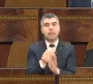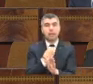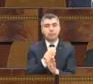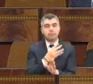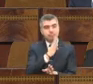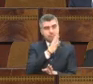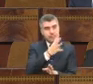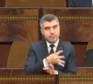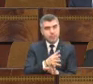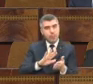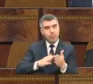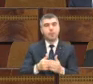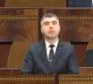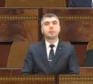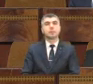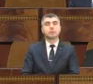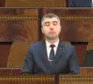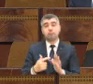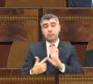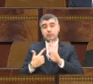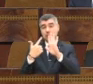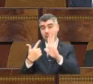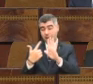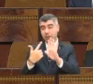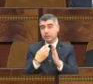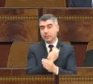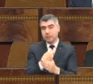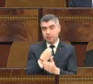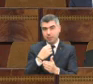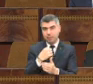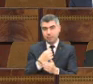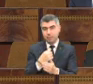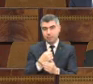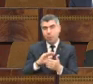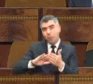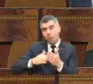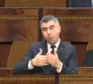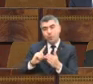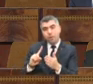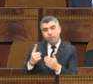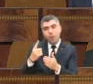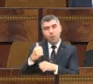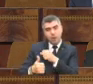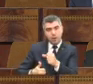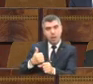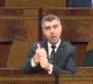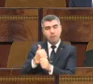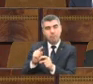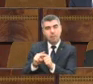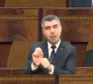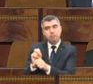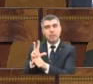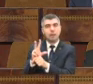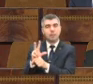الوزير، هاد 7 الأطباء العامون غالبهم في بداية السنة غادي ينتقلوا، غيبقاو